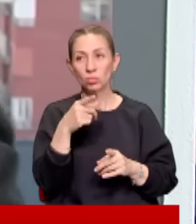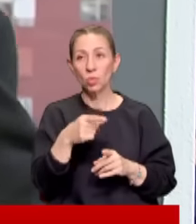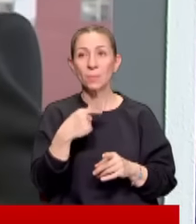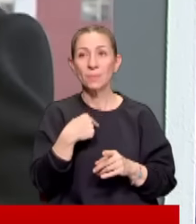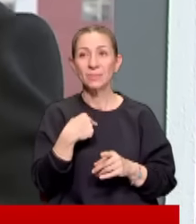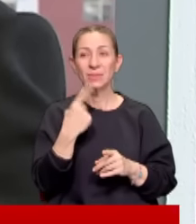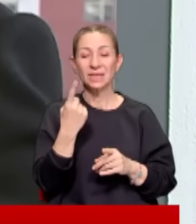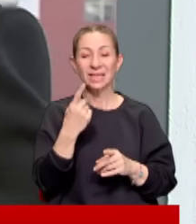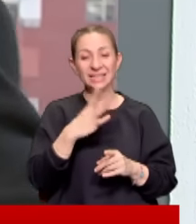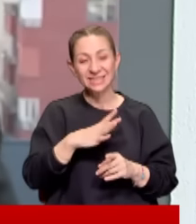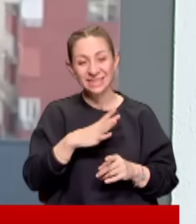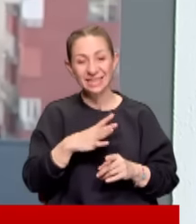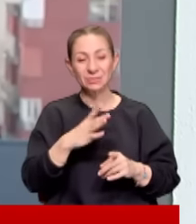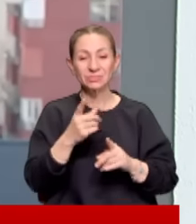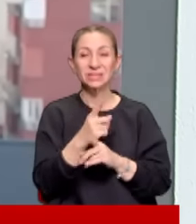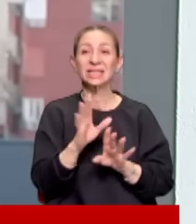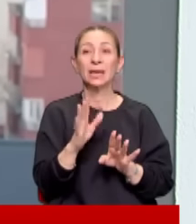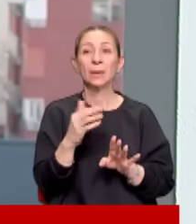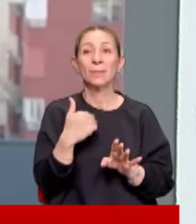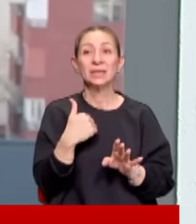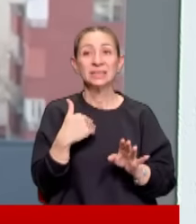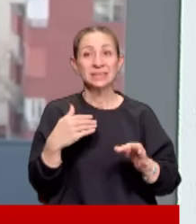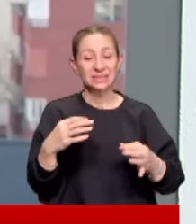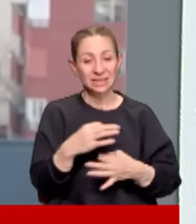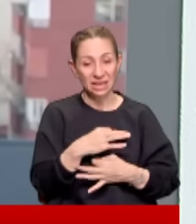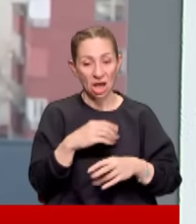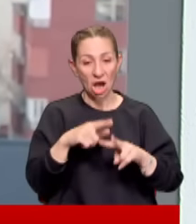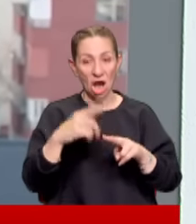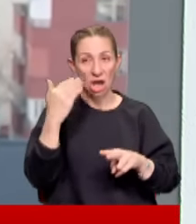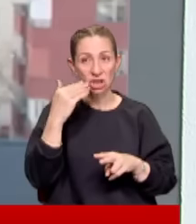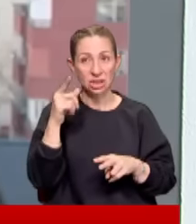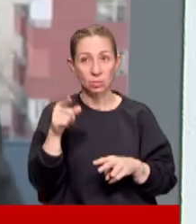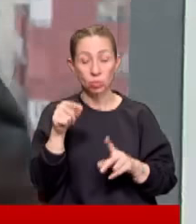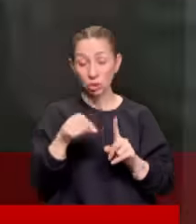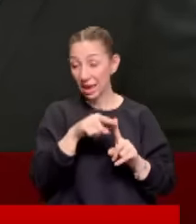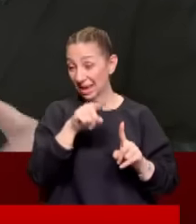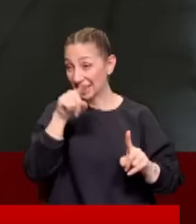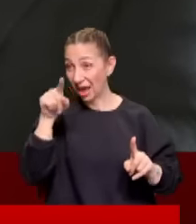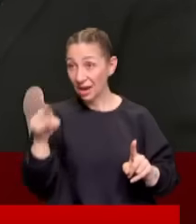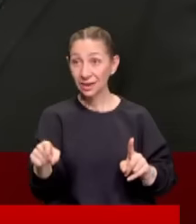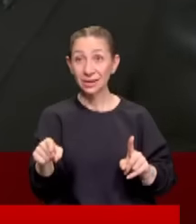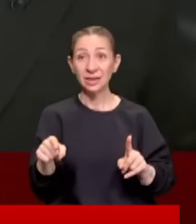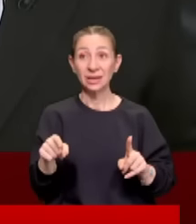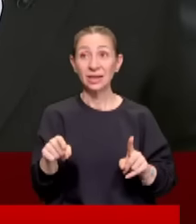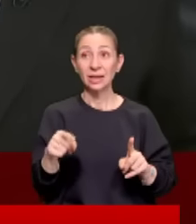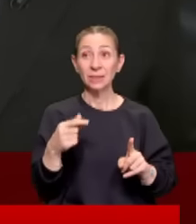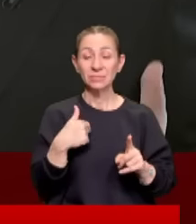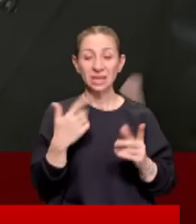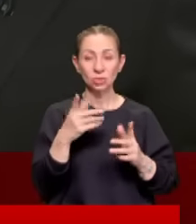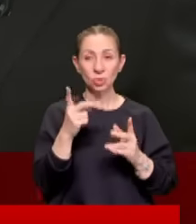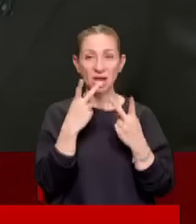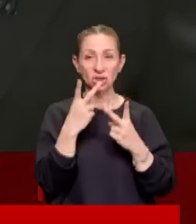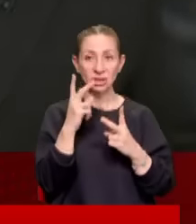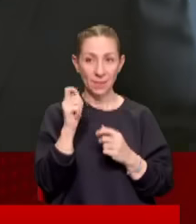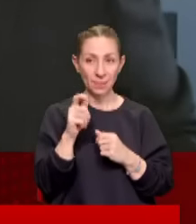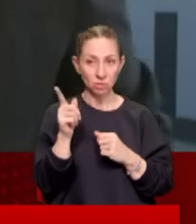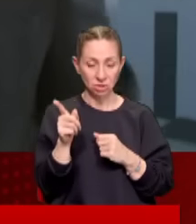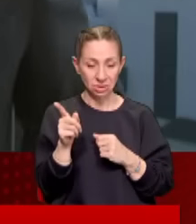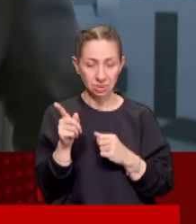benimki bir temenni ya da dilek değildi. Ben Sayın Akşener'in bugüne kadar ki hatta şöyle bir açıklama da